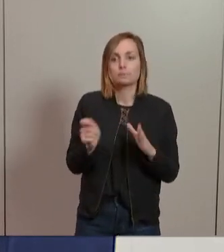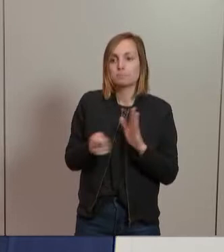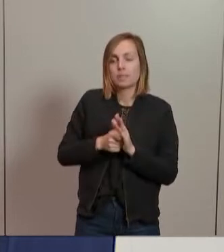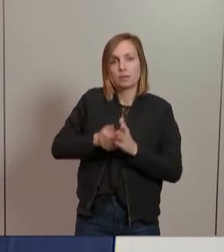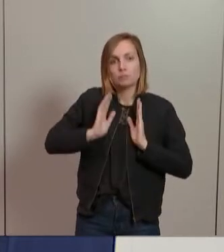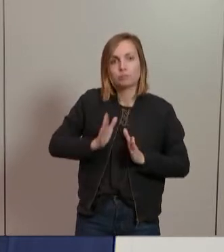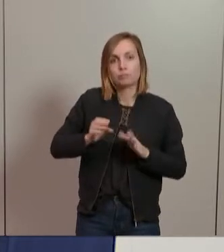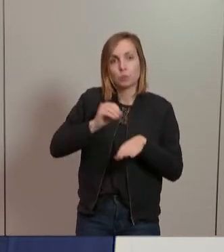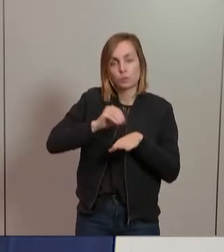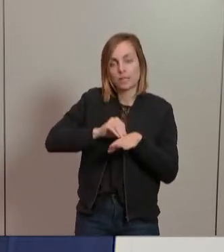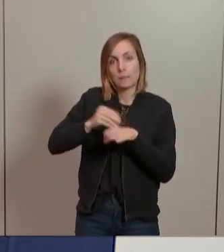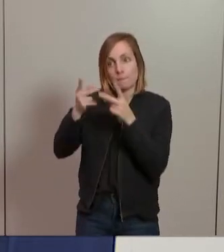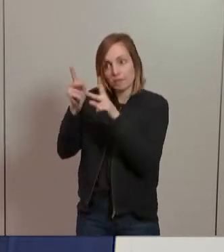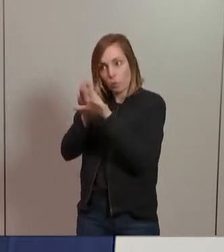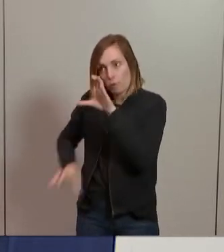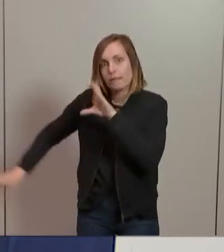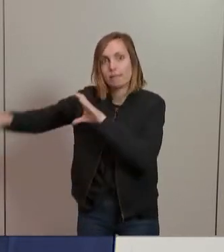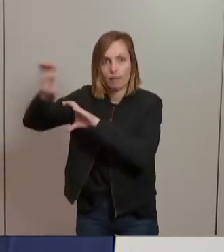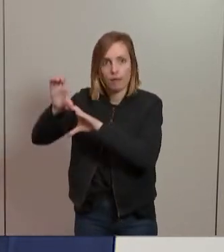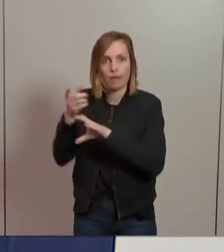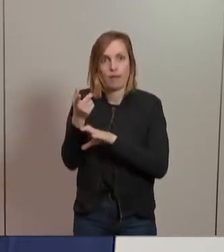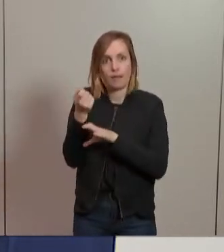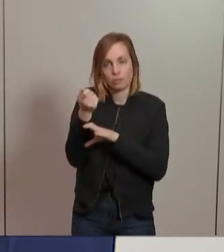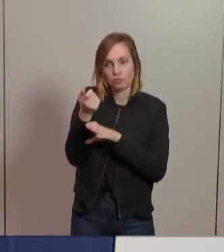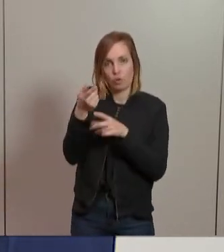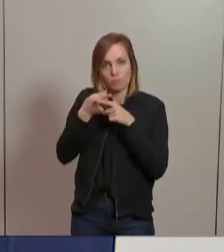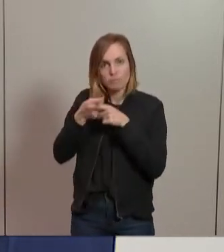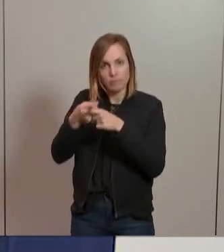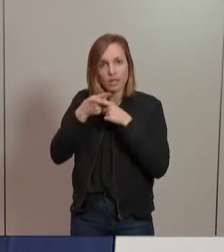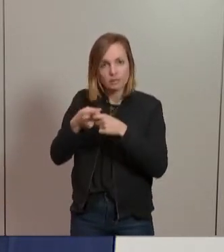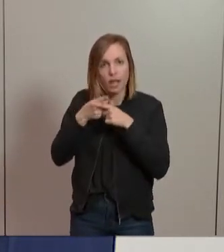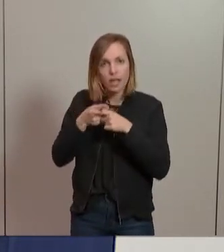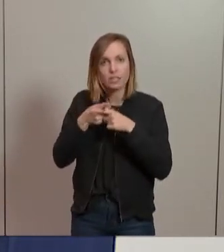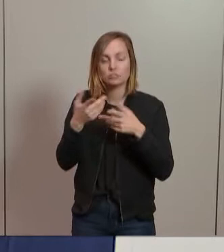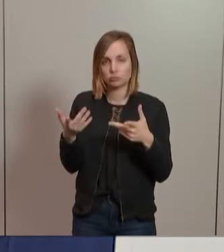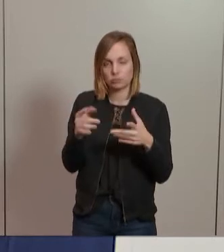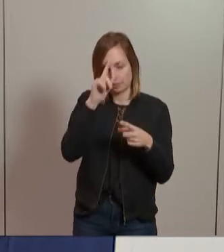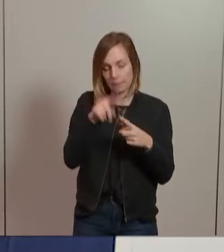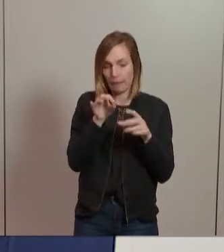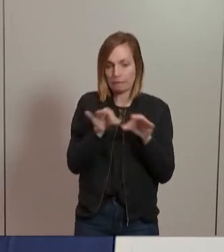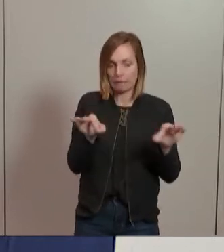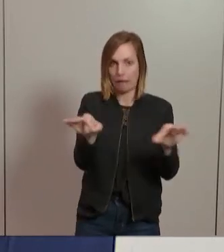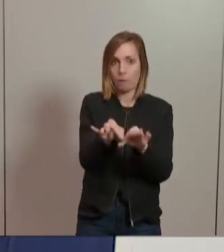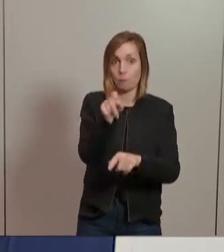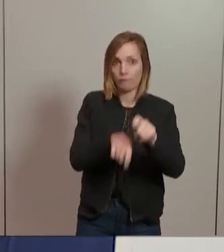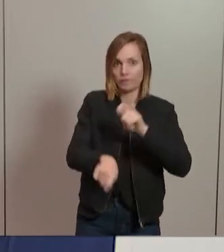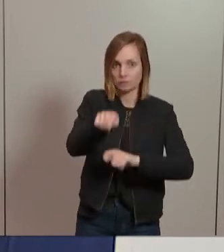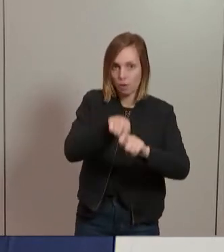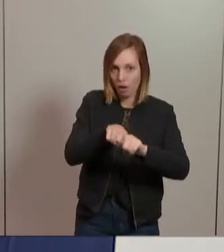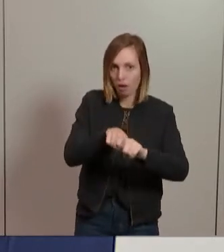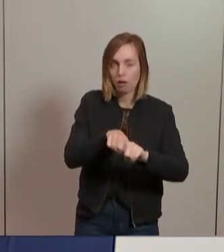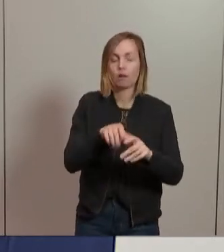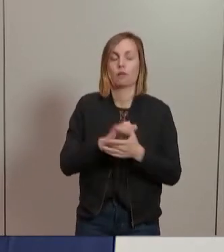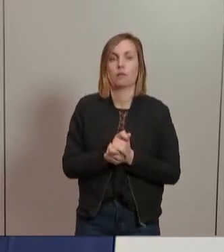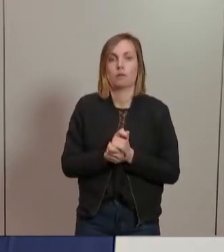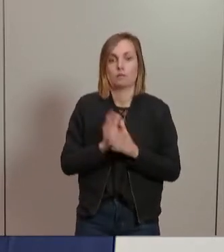lors de cette délibération du Conseil métropolitain, la répartition financière relative à la gestion des terrains d'insertion temporaire a été établie de la manière